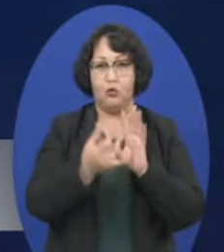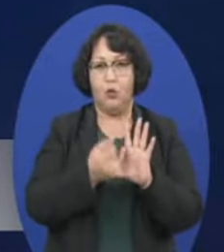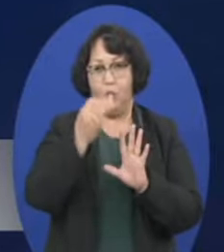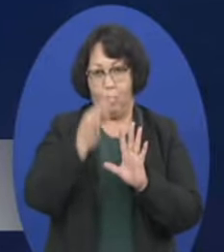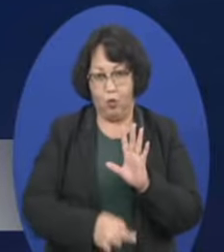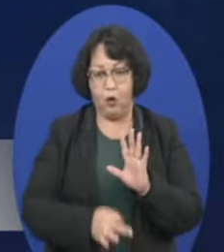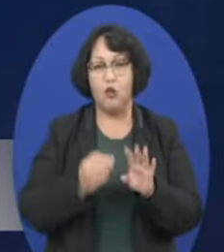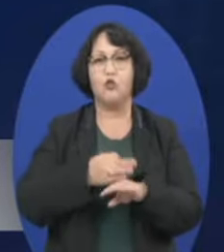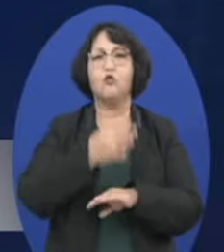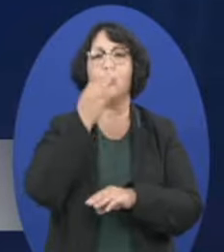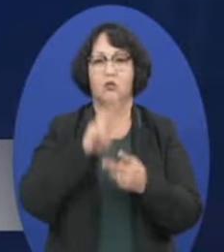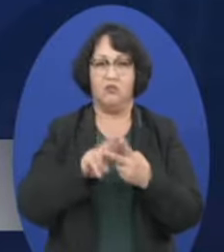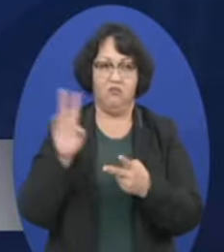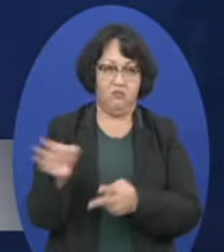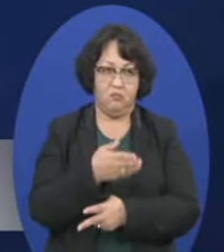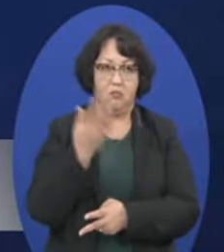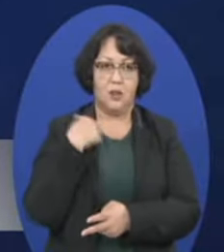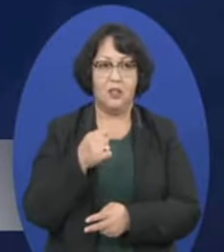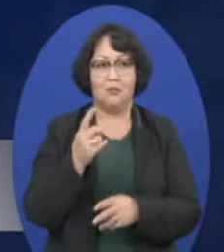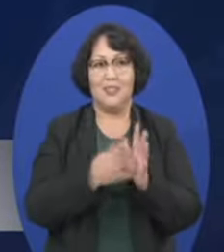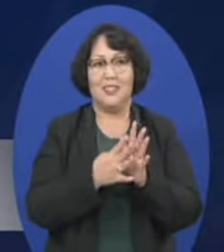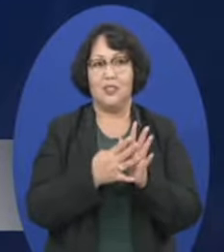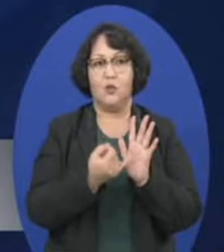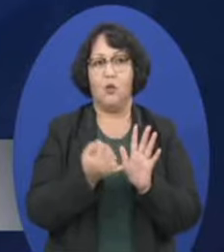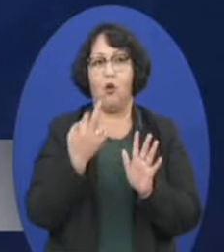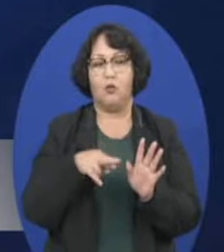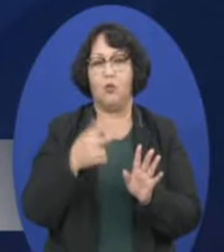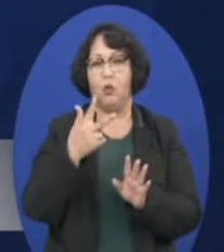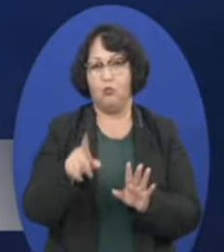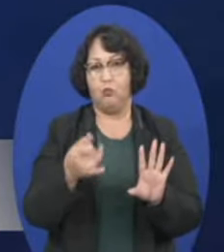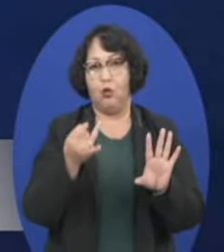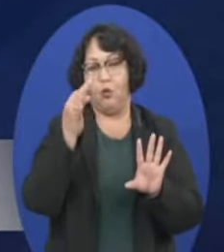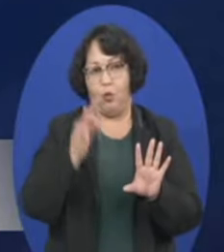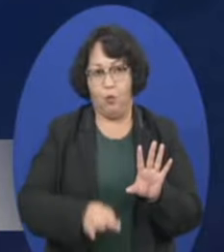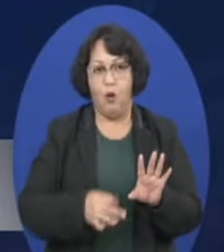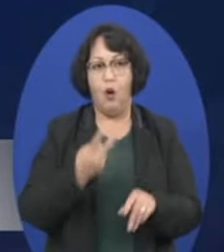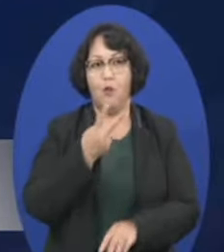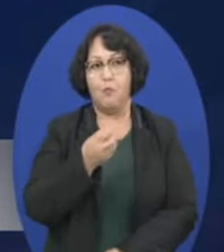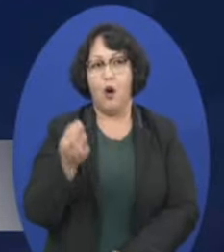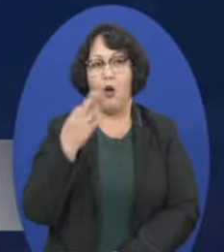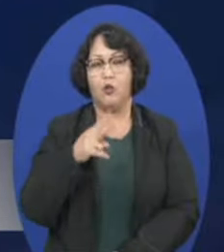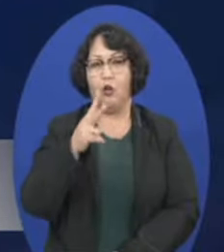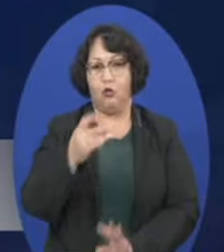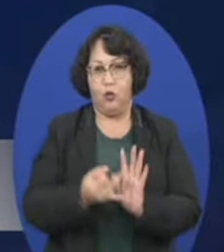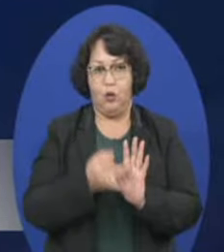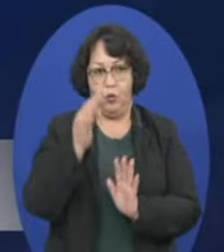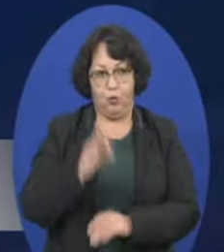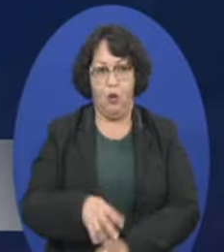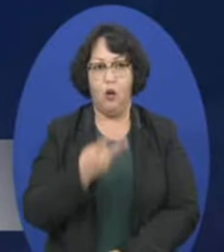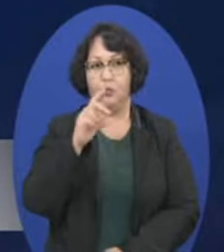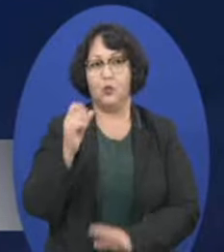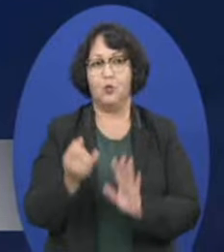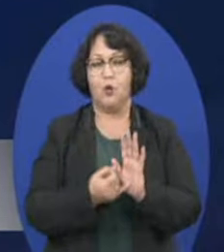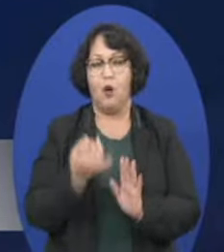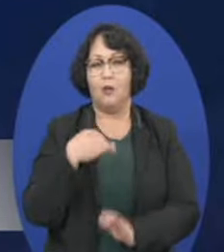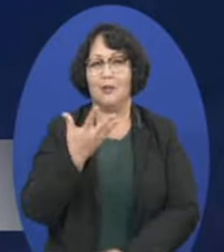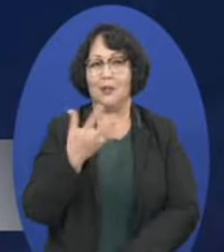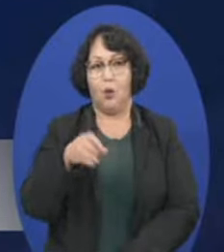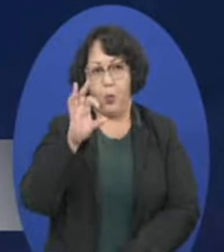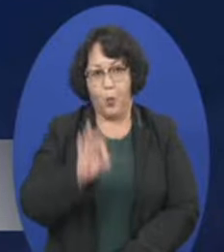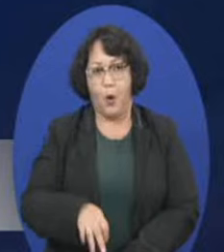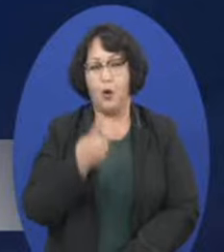37% өршөөлт хамруулсан бол 1996 онд 3.7%, 2000 онд 27%, 2006 онд